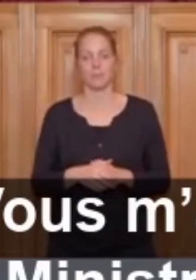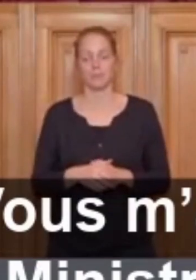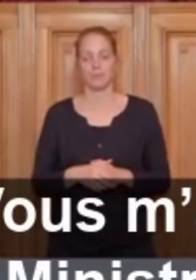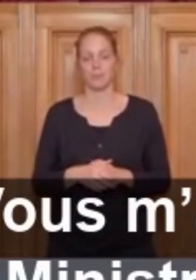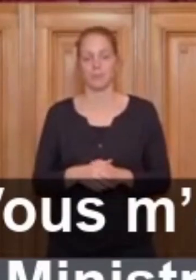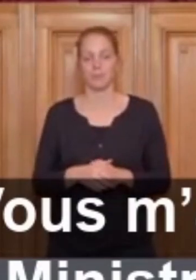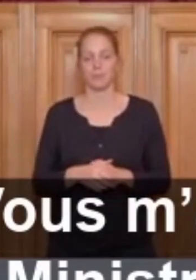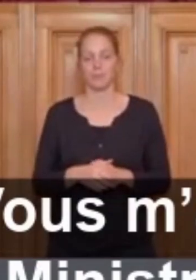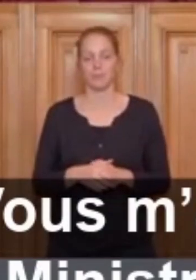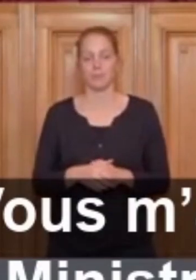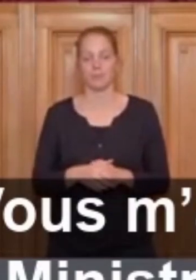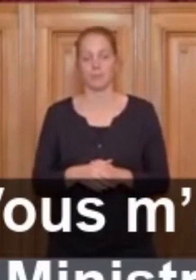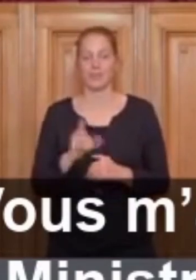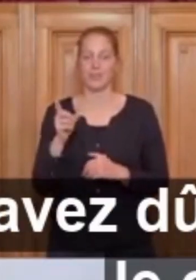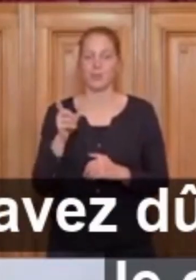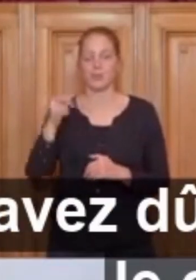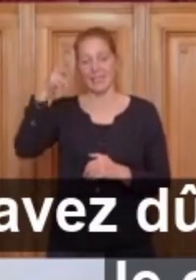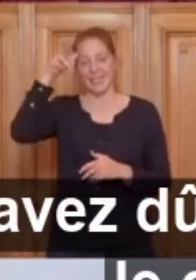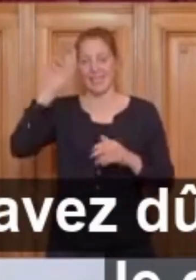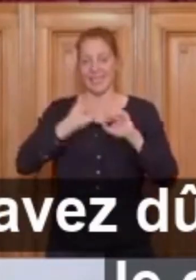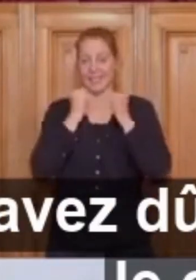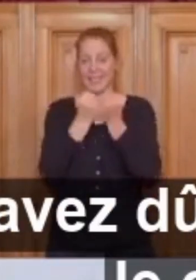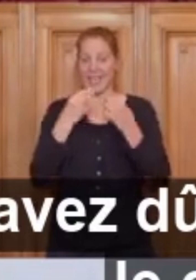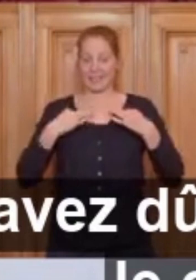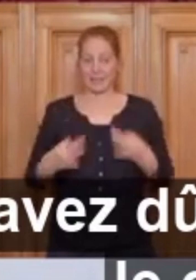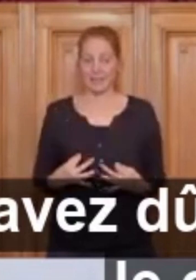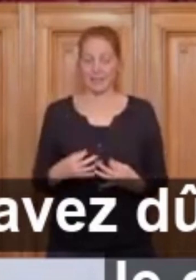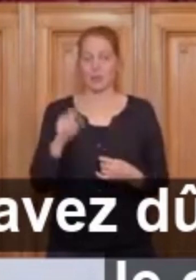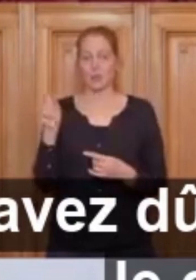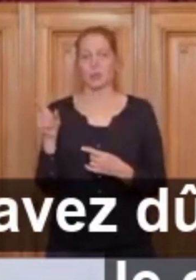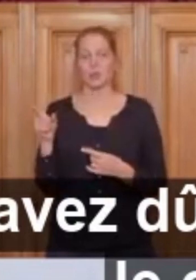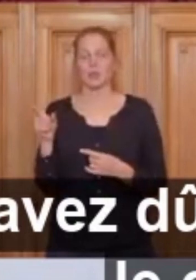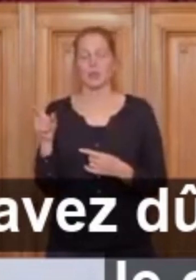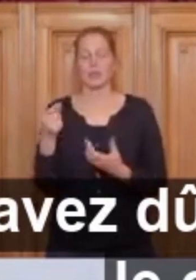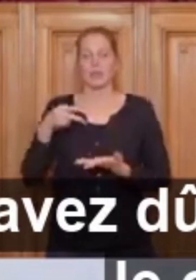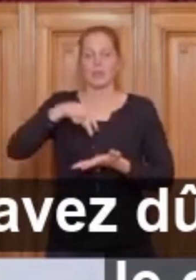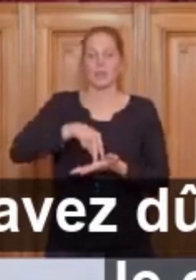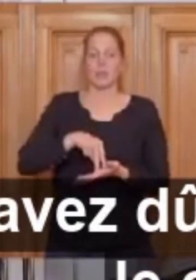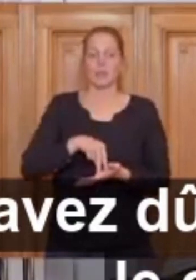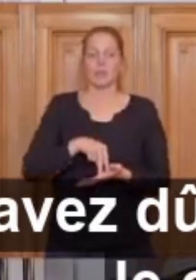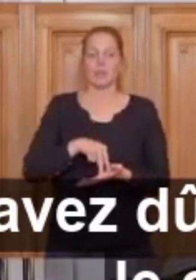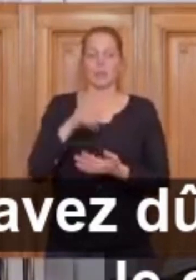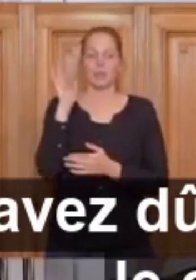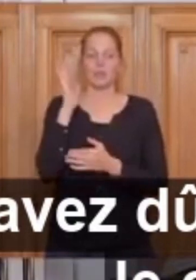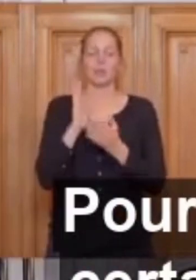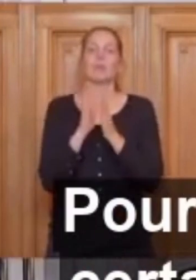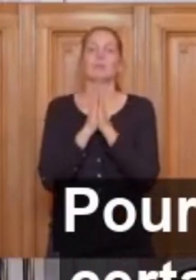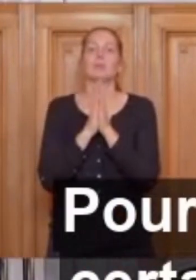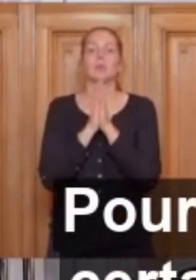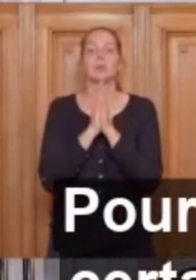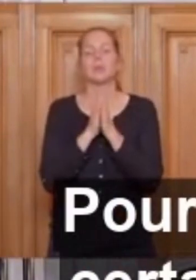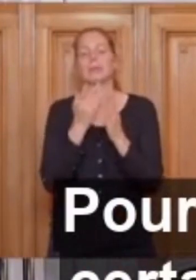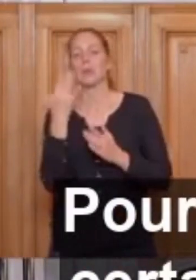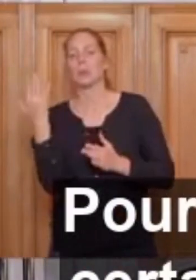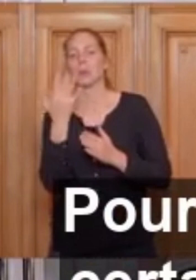hat mir bald nicht getan, muss ich auch sagen, Herr Staatsminister. Gestern würde ich heute müssen, noch hinterstellen an den geringen Katechismus bieten. Das